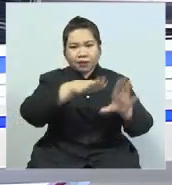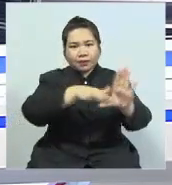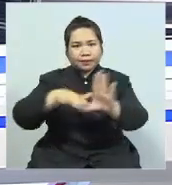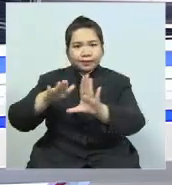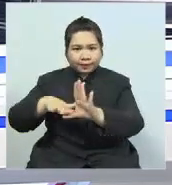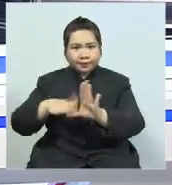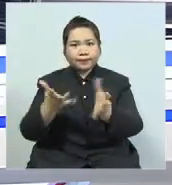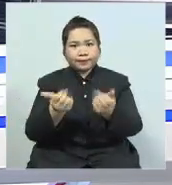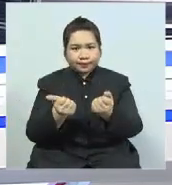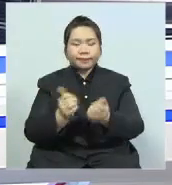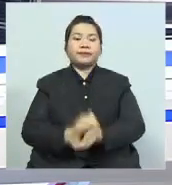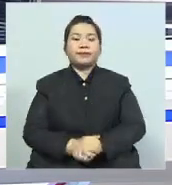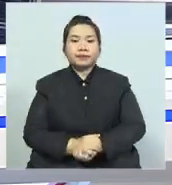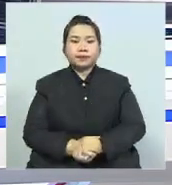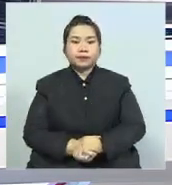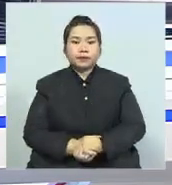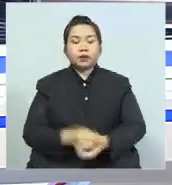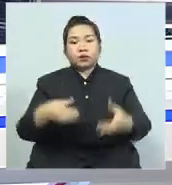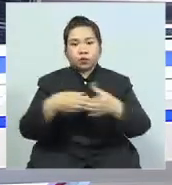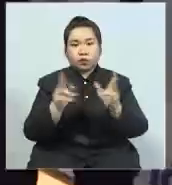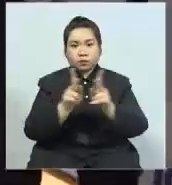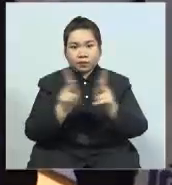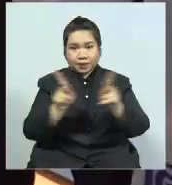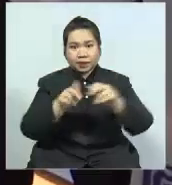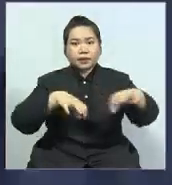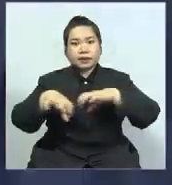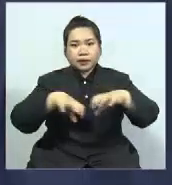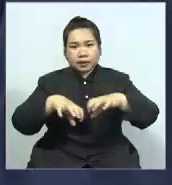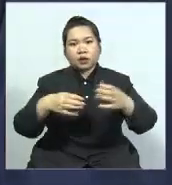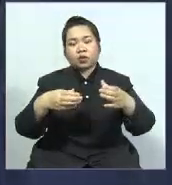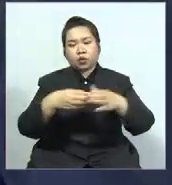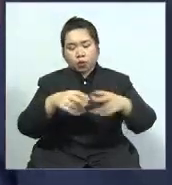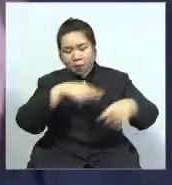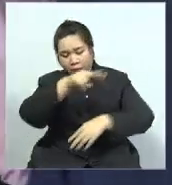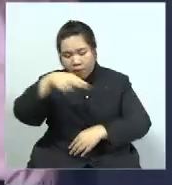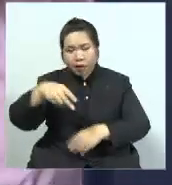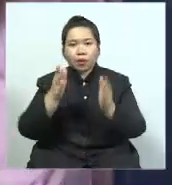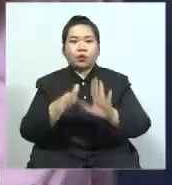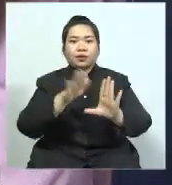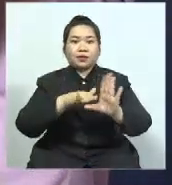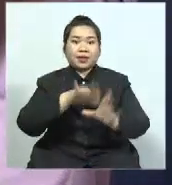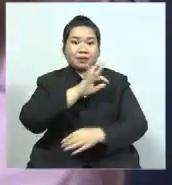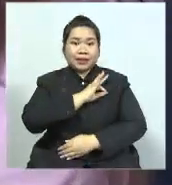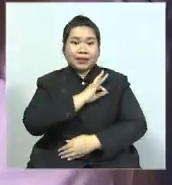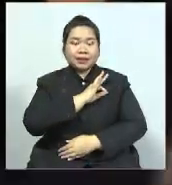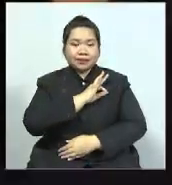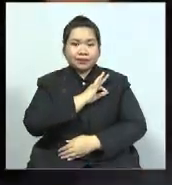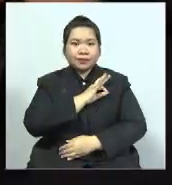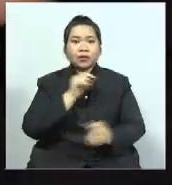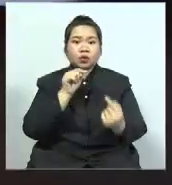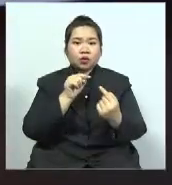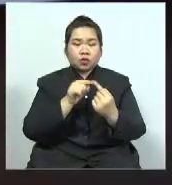ตามกรอบกฎหมายกำหนดด้วยค่ะโดยทางคณะกรรมการบริหารพักและคณะกรรมการสรรหาผู้สมัครรับเลือกตั้งสม